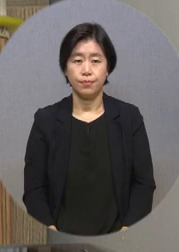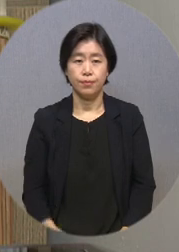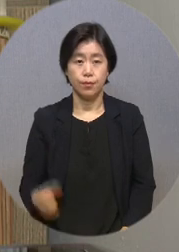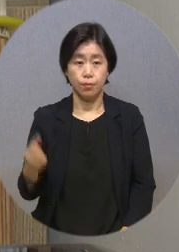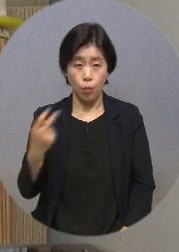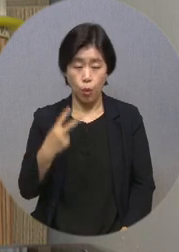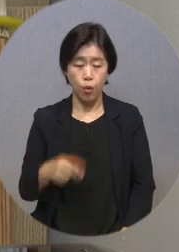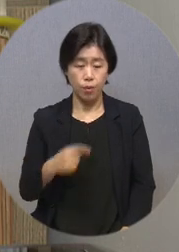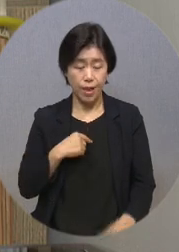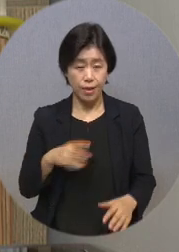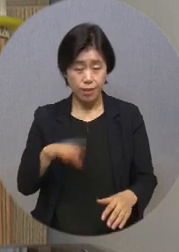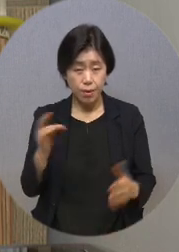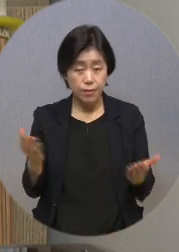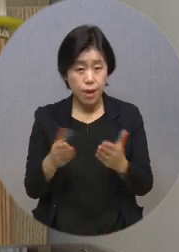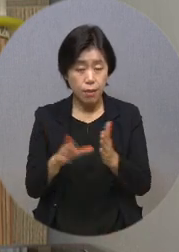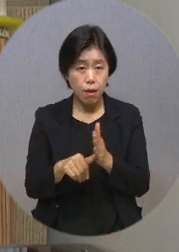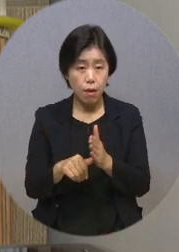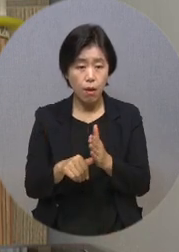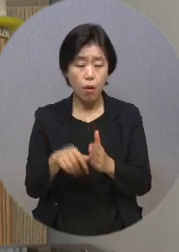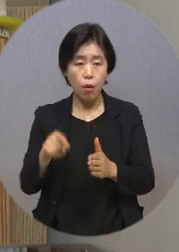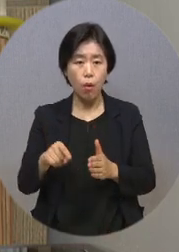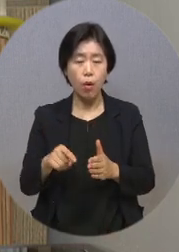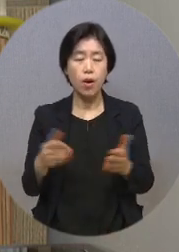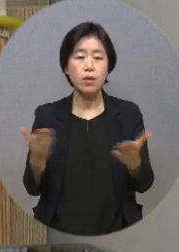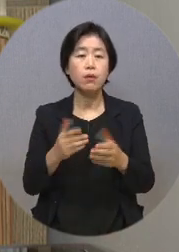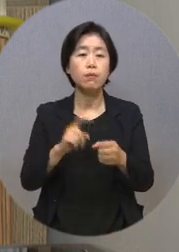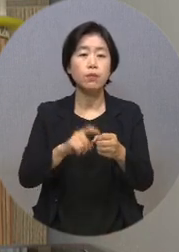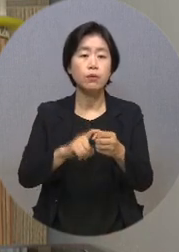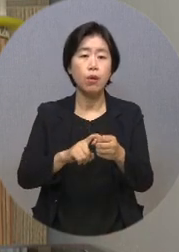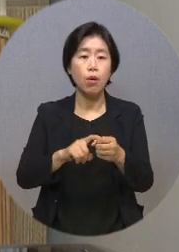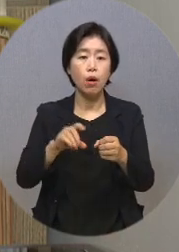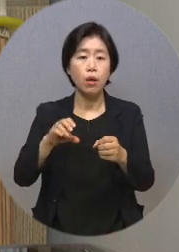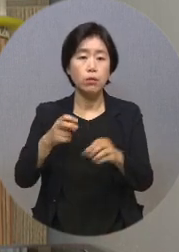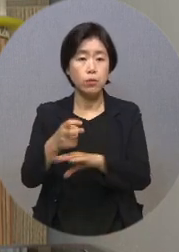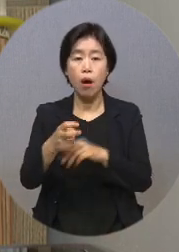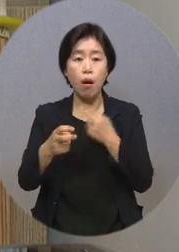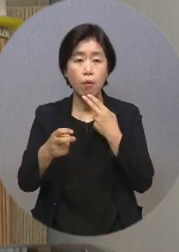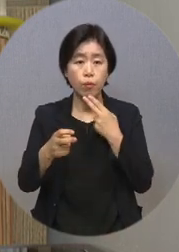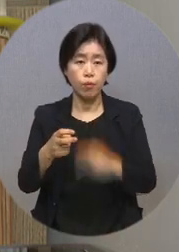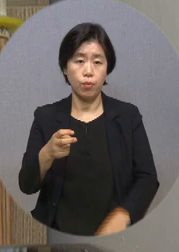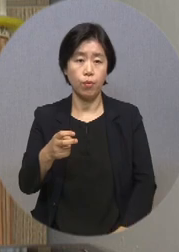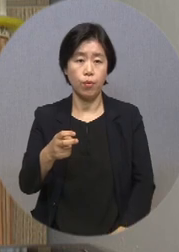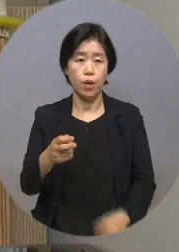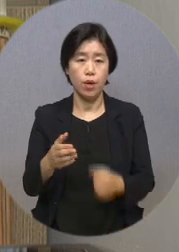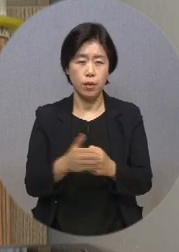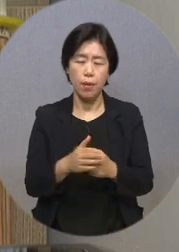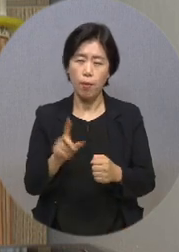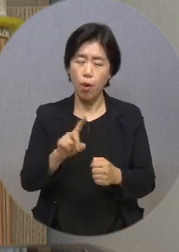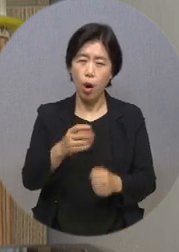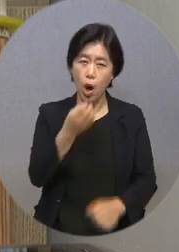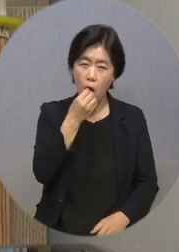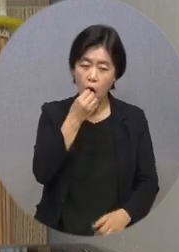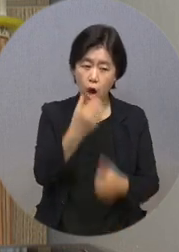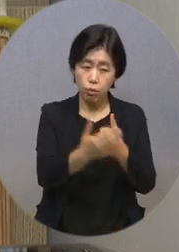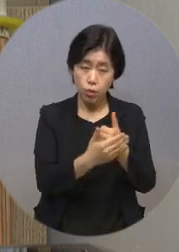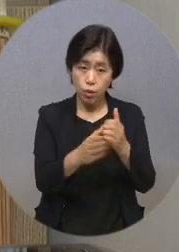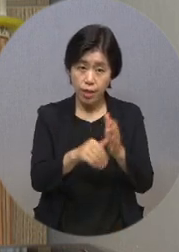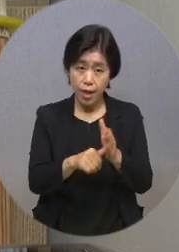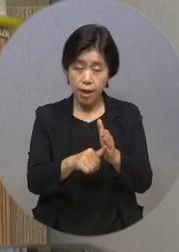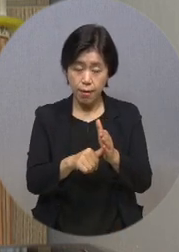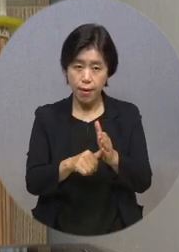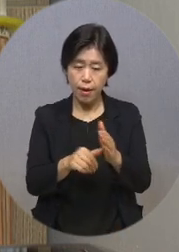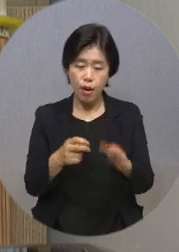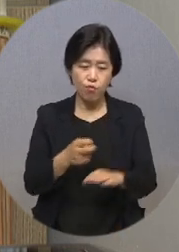업무용 차량이 없어서 우리 직원들이 굉장히 고충을 많이 겪었습니다. 업무의 특성상 푸드뱅크나 푸드마켓의 식료품들을 뭐